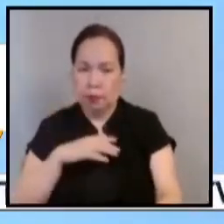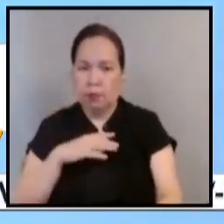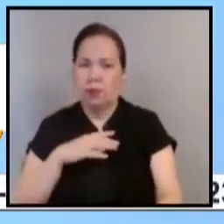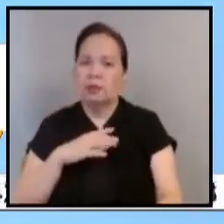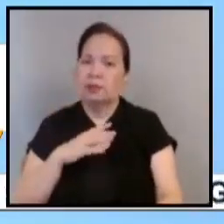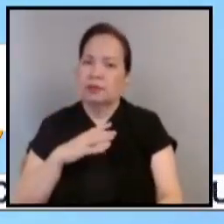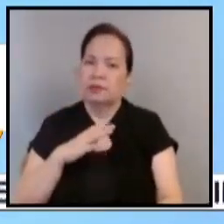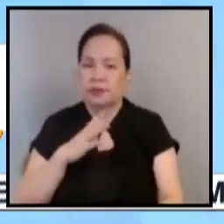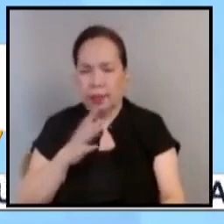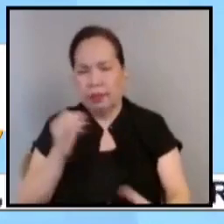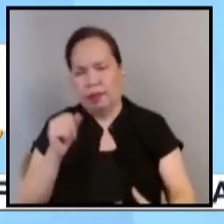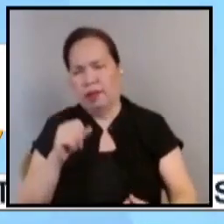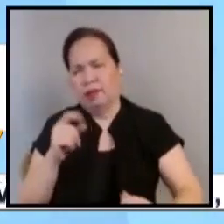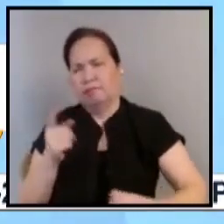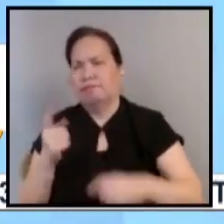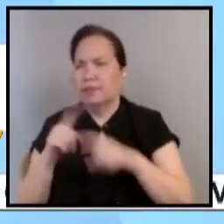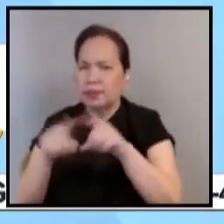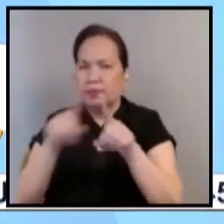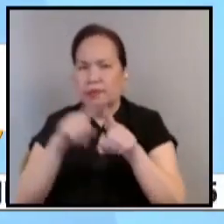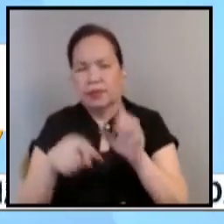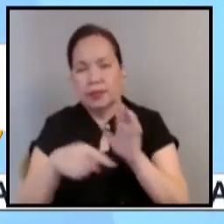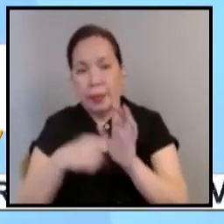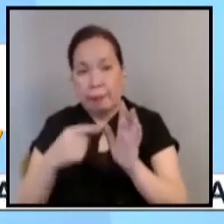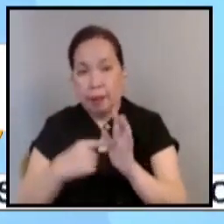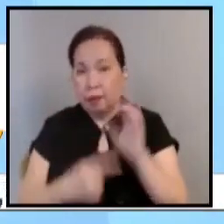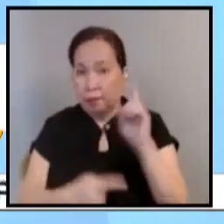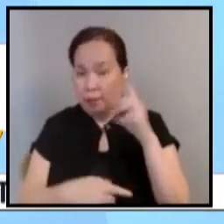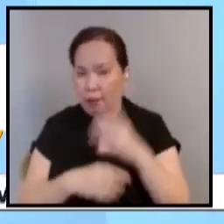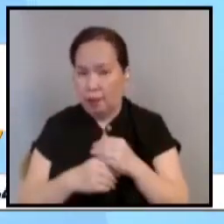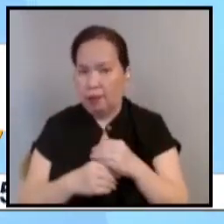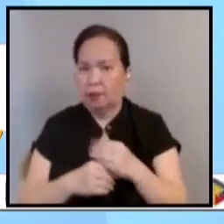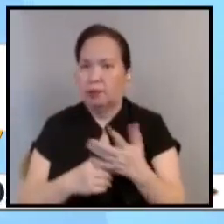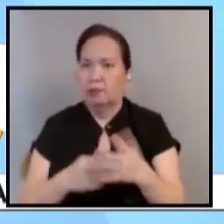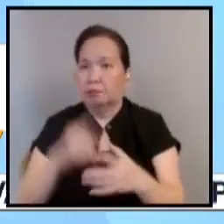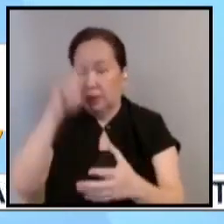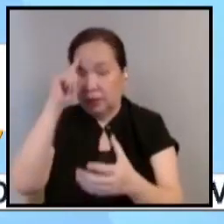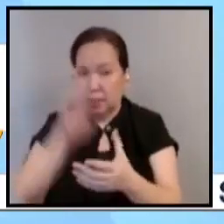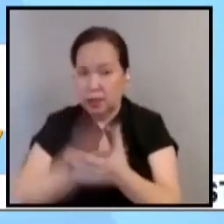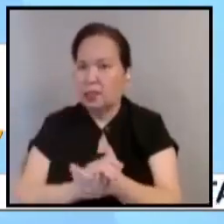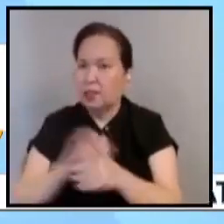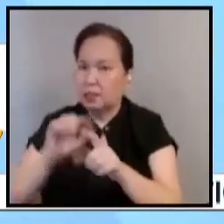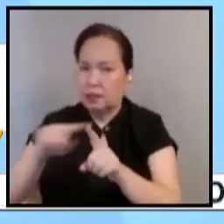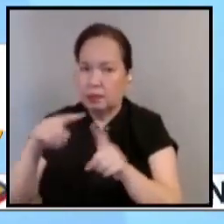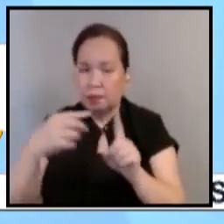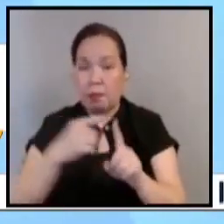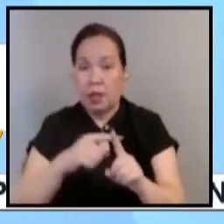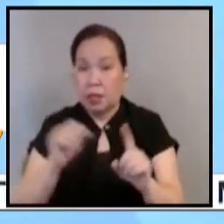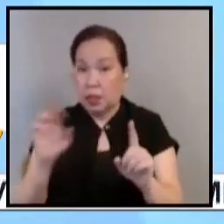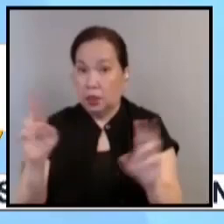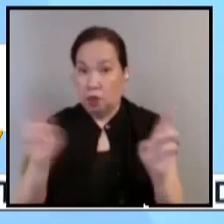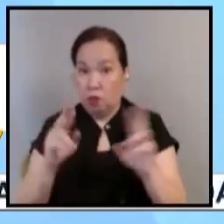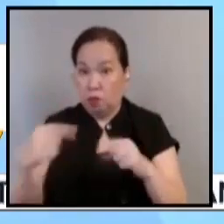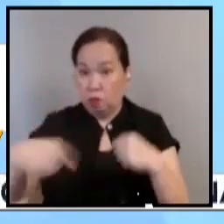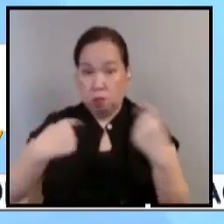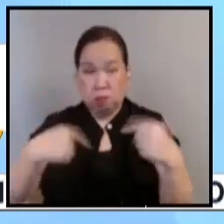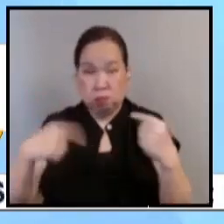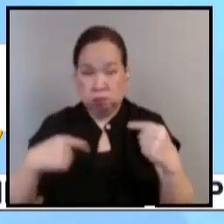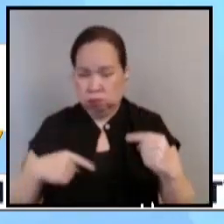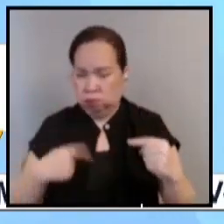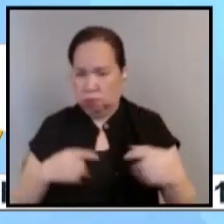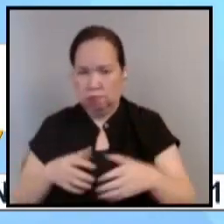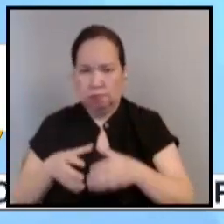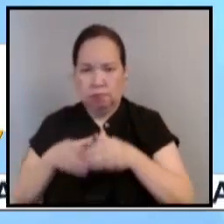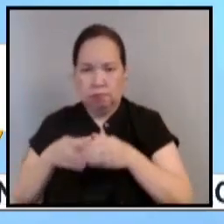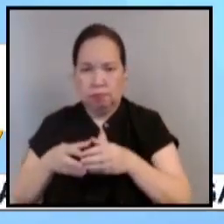pananaw at paniniwala, nagkakaisa tayo tumindig kung inaatake ang ating institusyon. Hindi